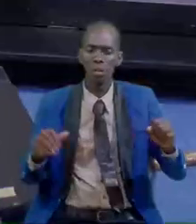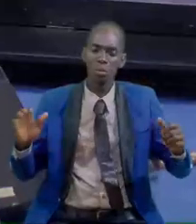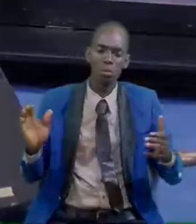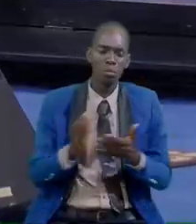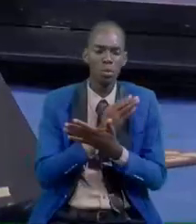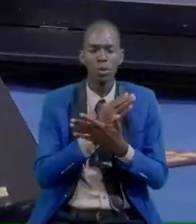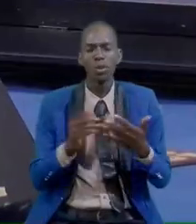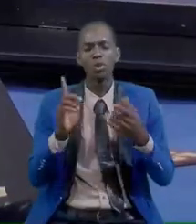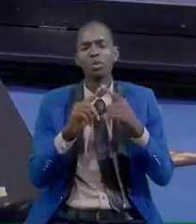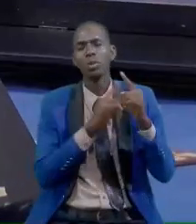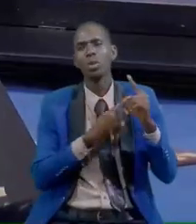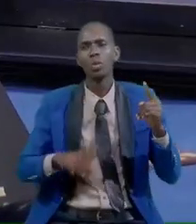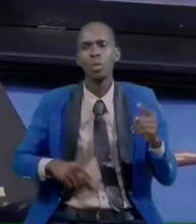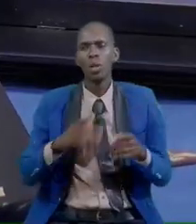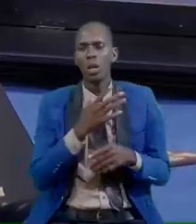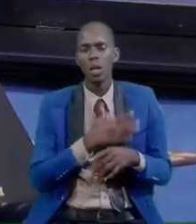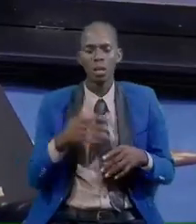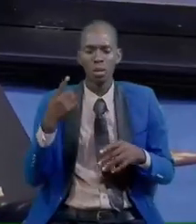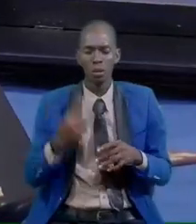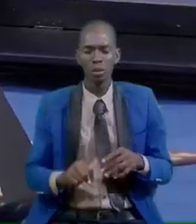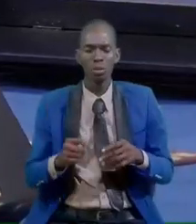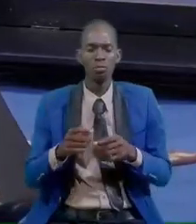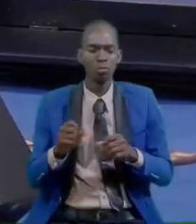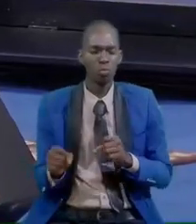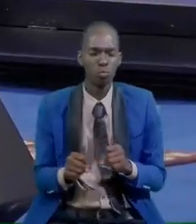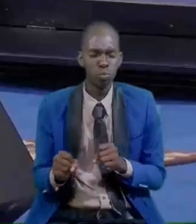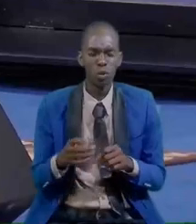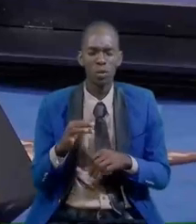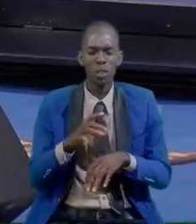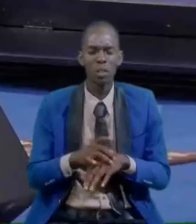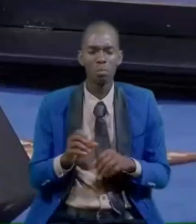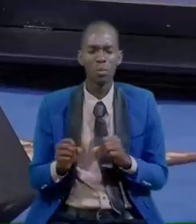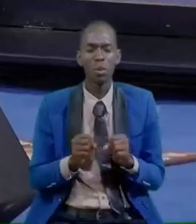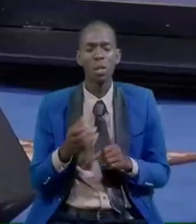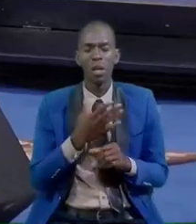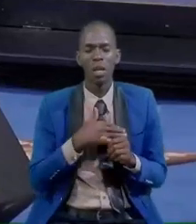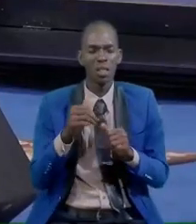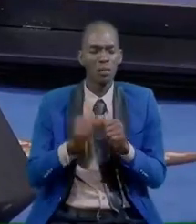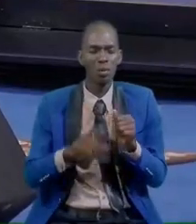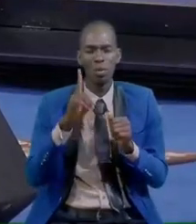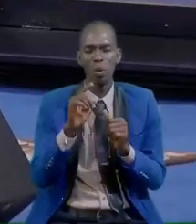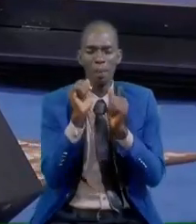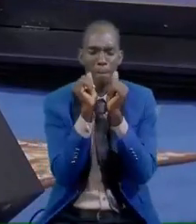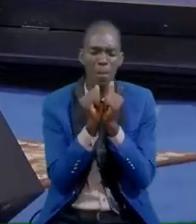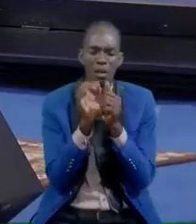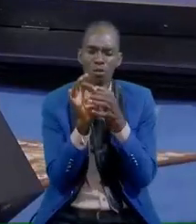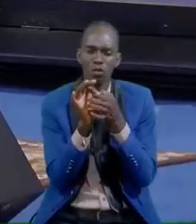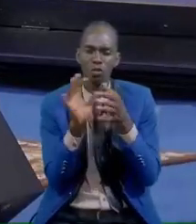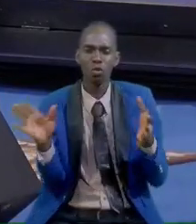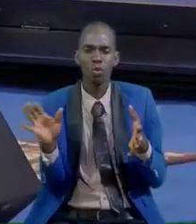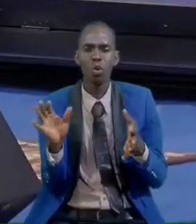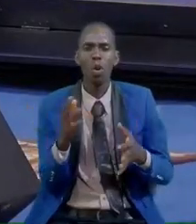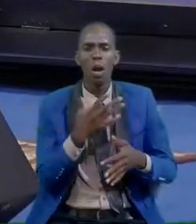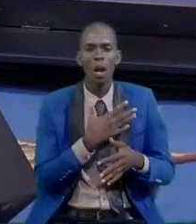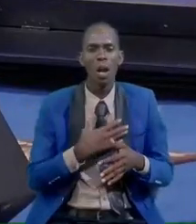Et les portes étaient ouvertes, les fondements de la prison étaient ébranlés. Et les liens de chacun